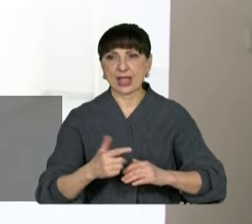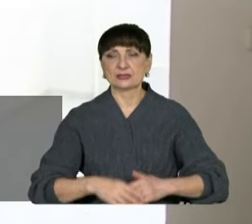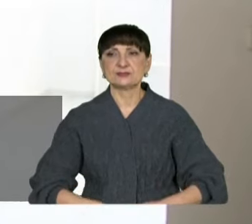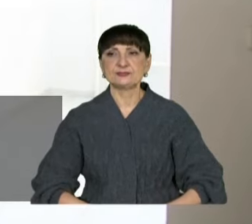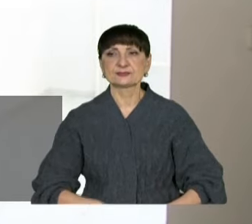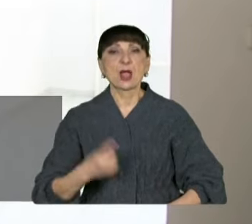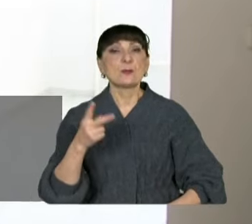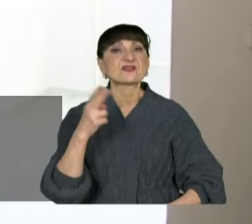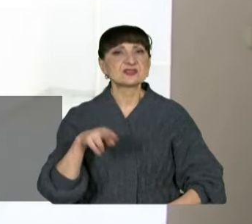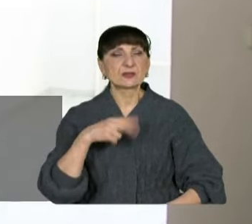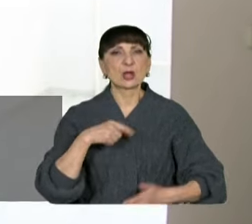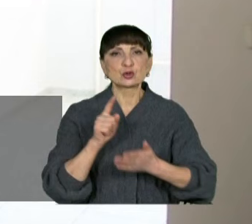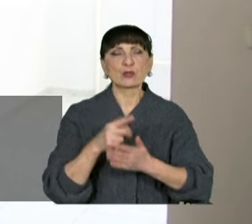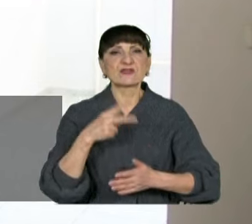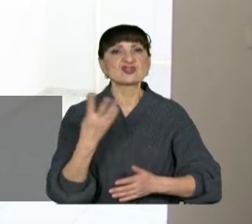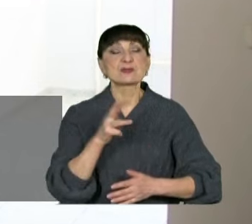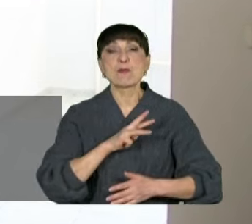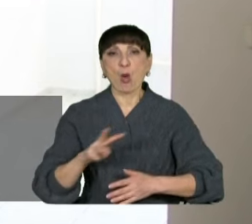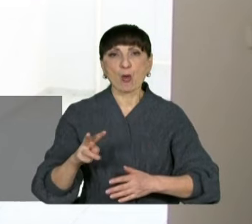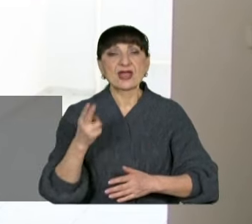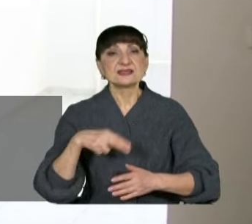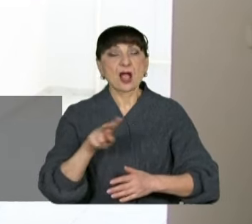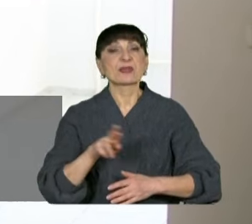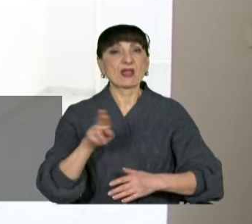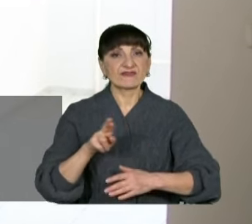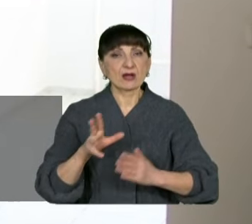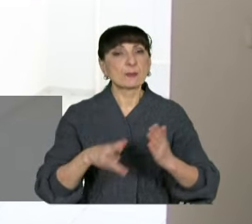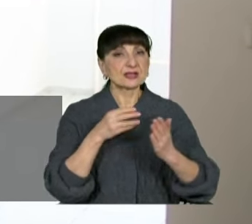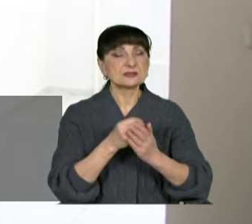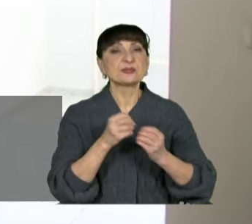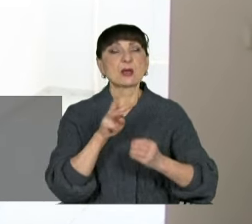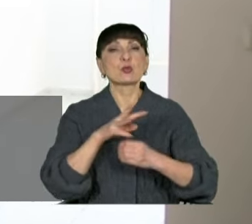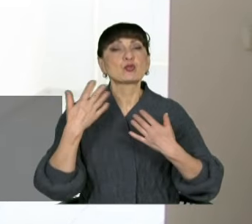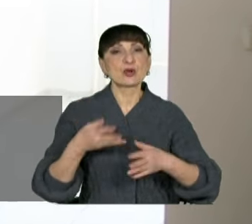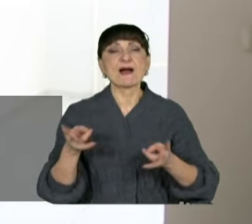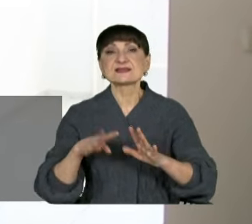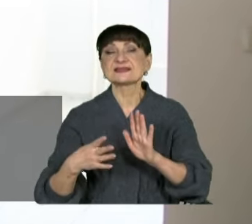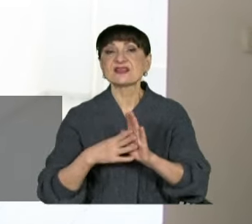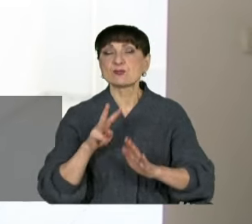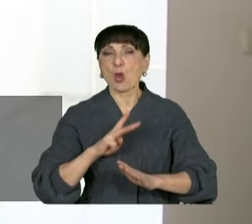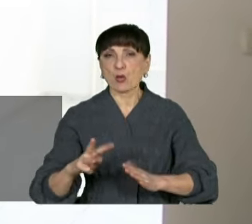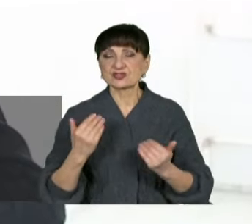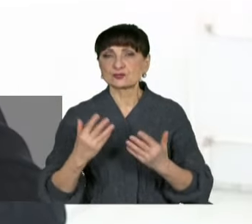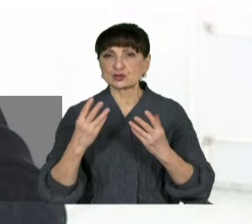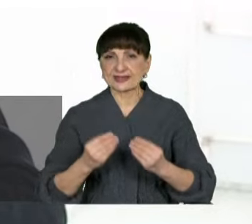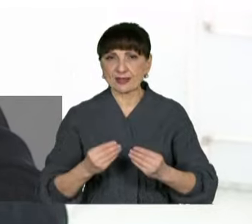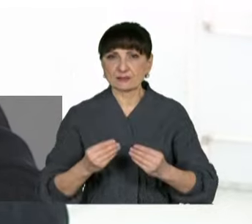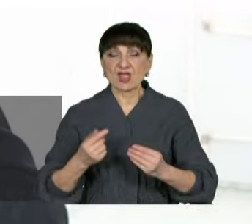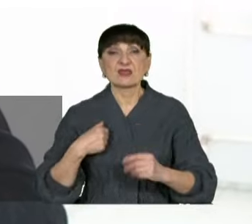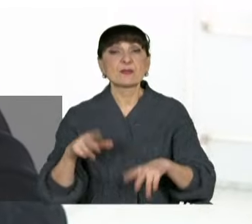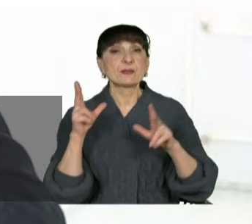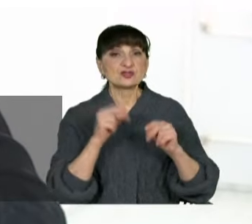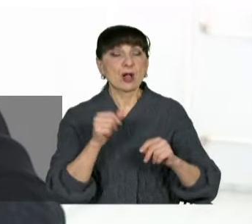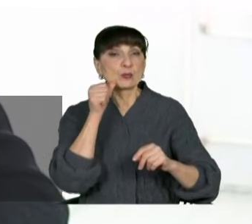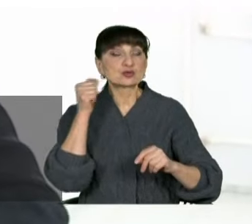1 декабря им должен был 24 миллиона. Декабрь-январь я им оплатил 15 миллионов. Остался 9 миллионов сейчас на сегодняшний день. Я им обещал на